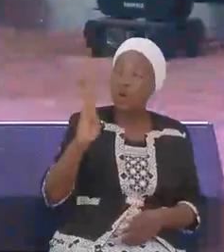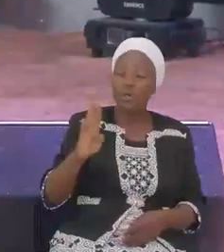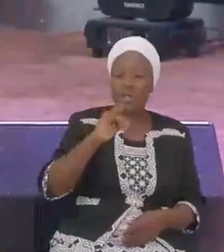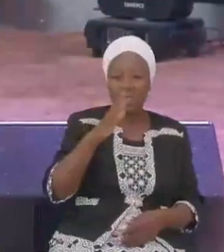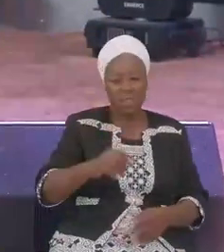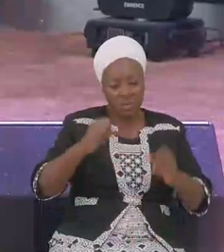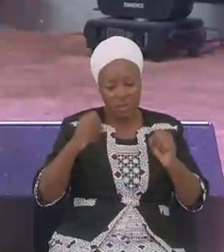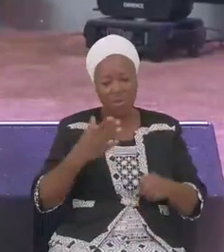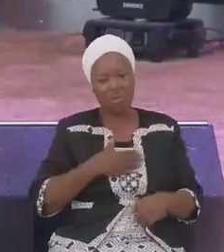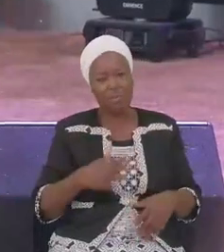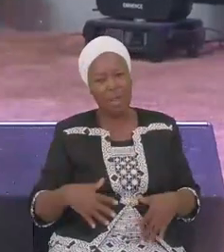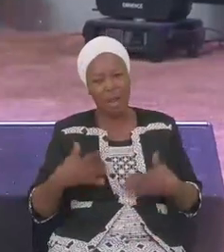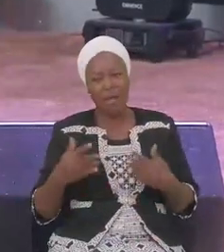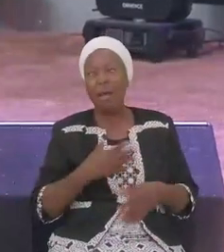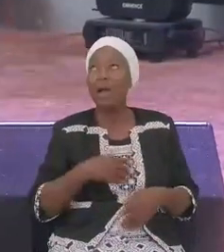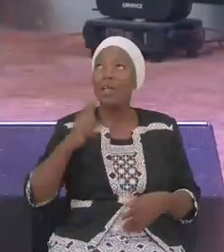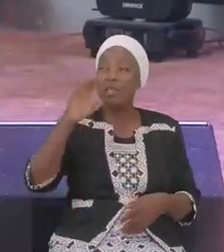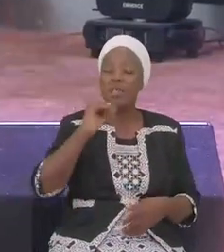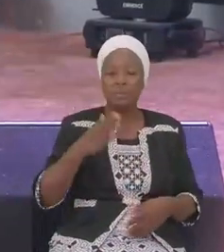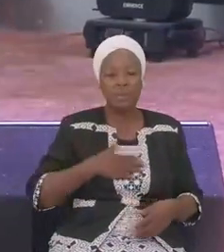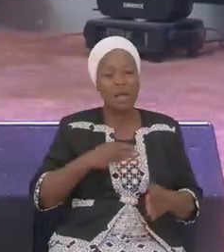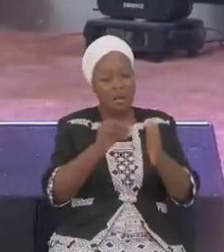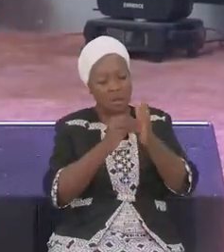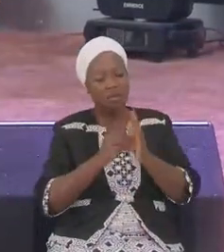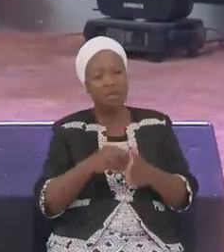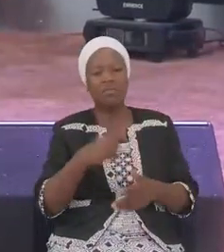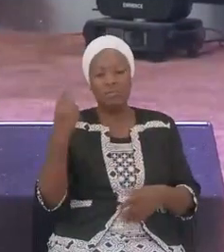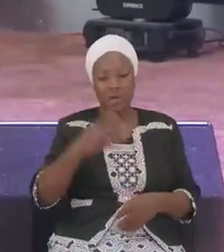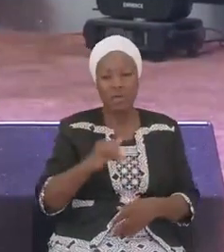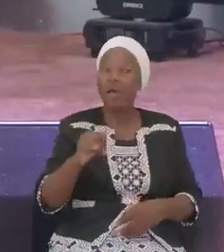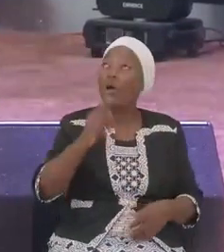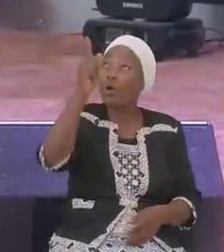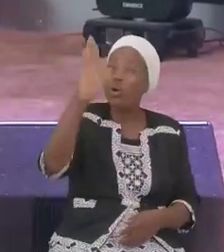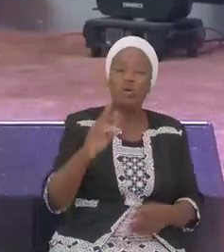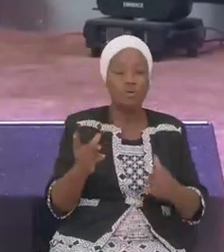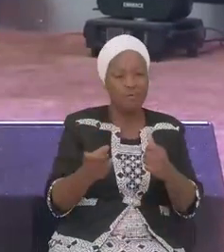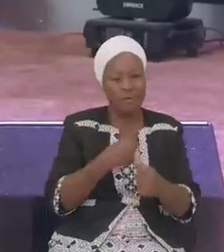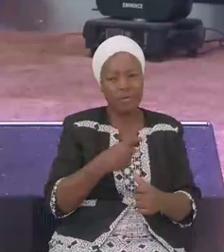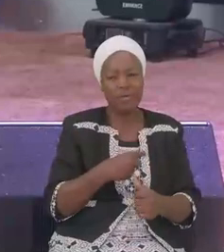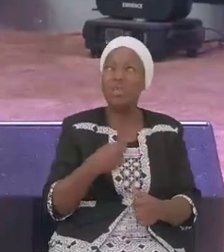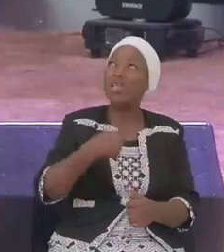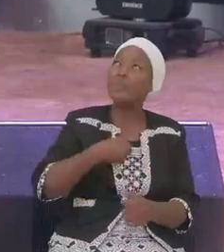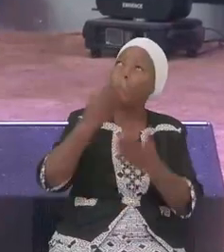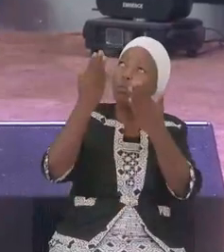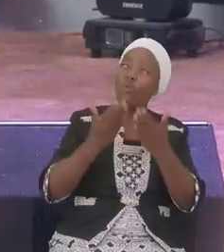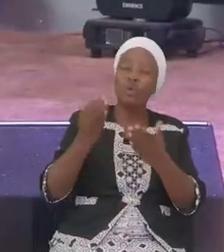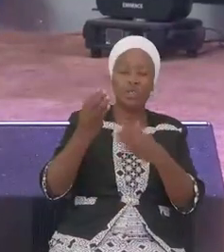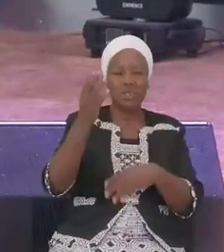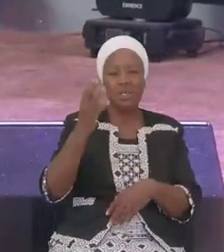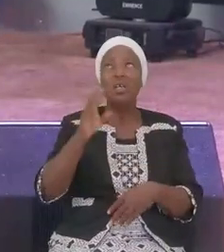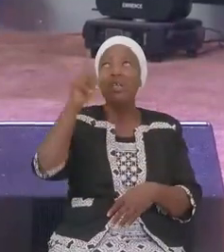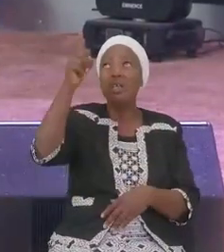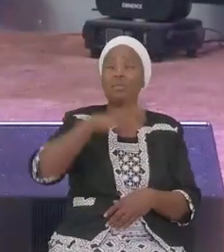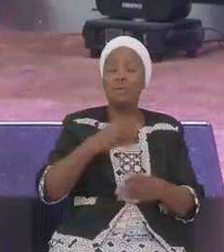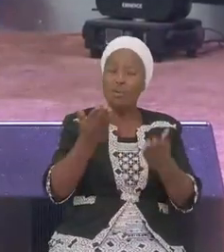sera là. Il est le rocher de mon cœur, la force de ma vie, ma portion éternelle. Dieu d'abord, je le veux. Je veux